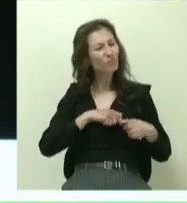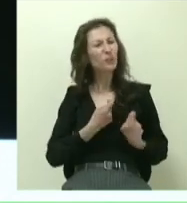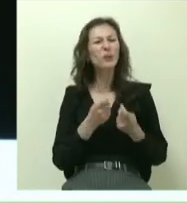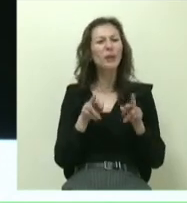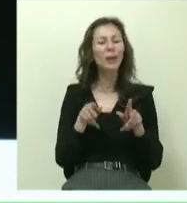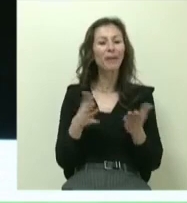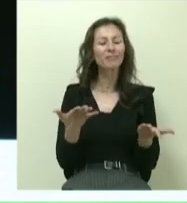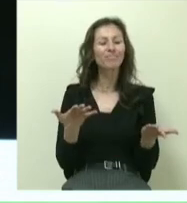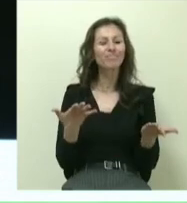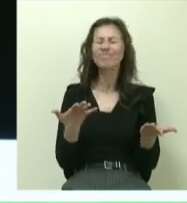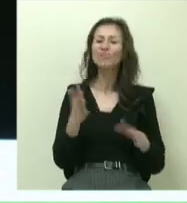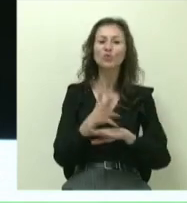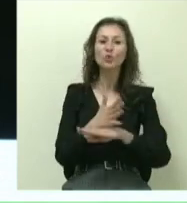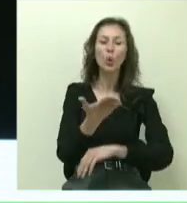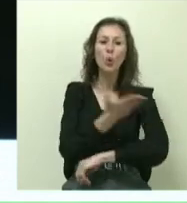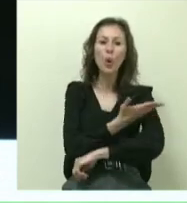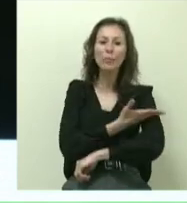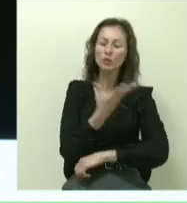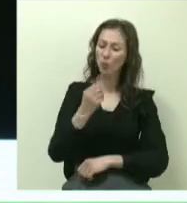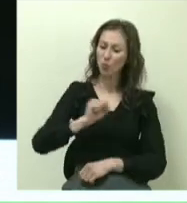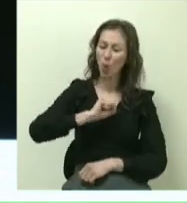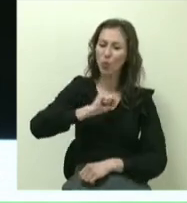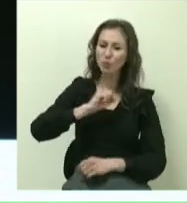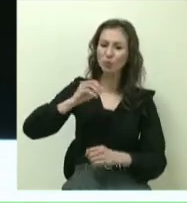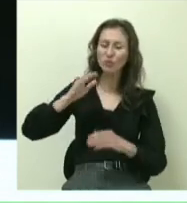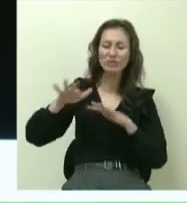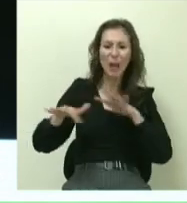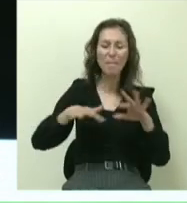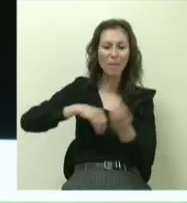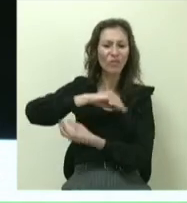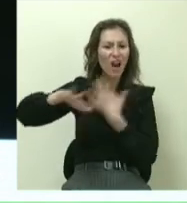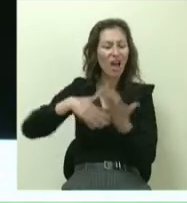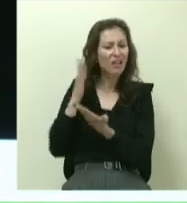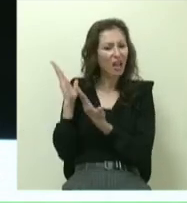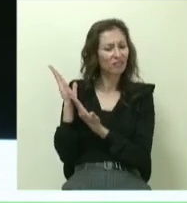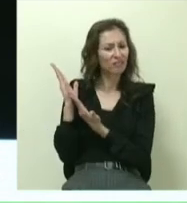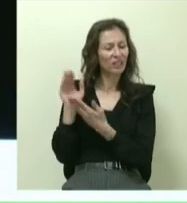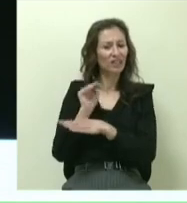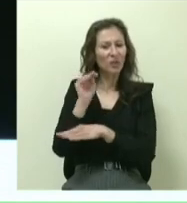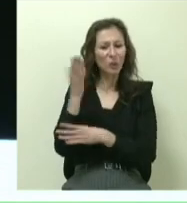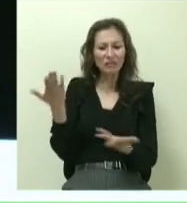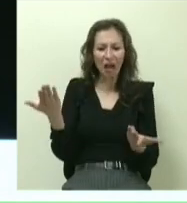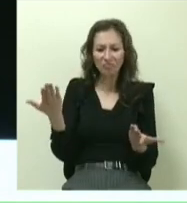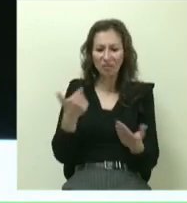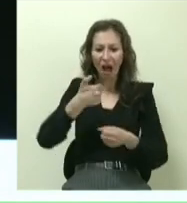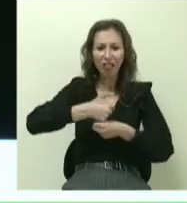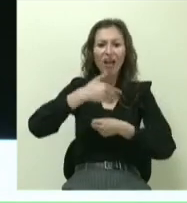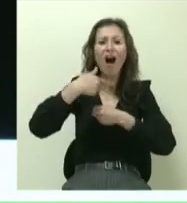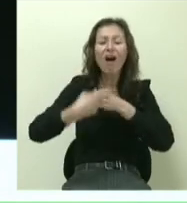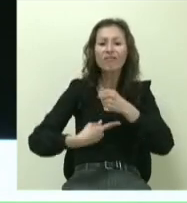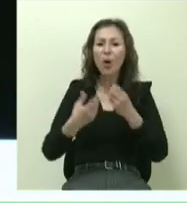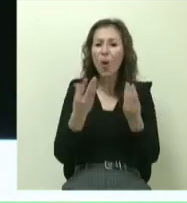Çünkü ülkemiz korkunç bir deprem felaketini yaşayalı daha 6 hafta